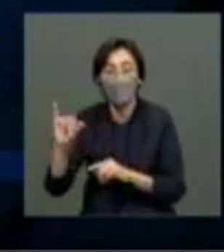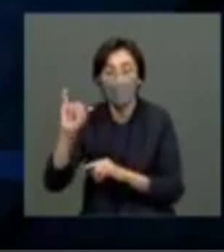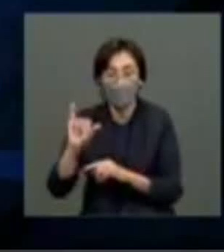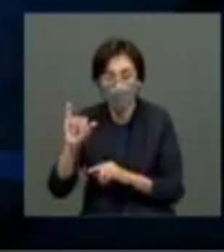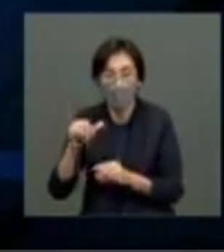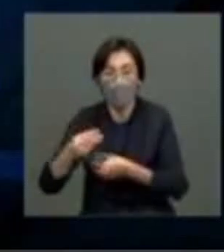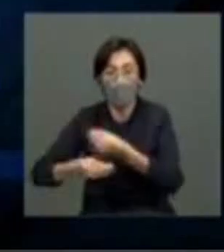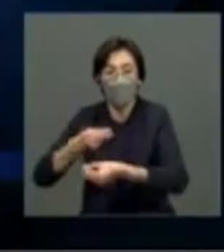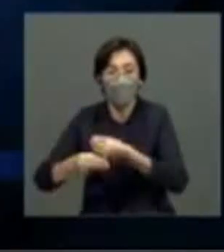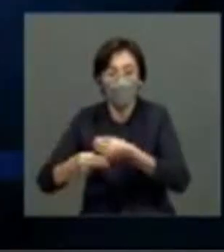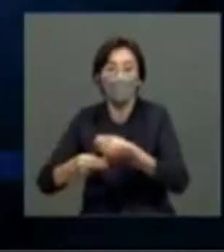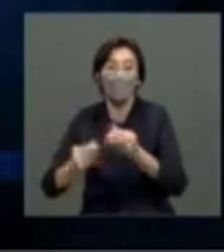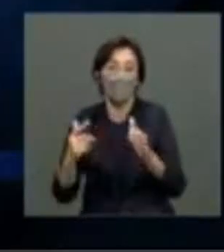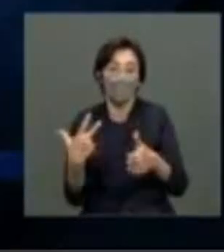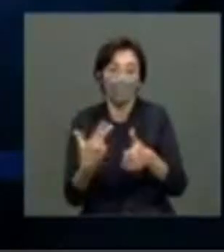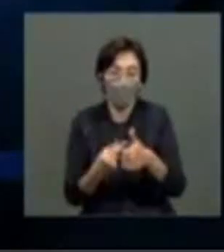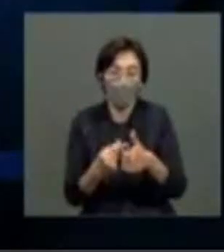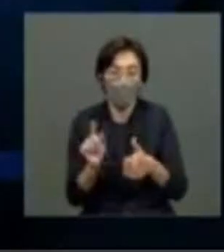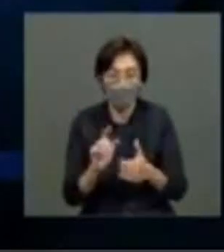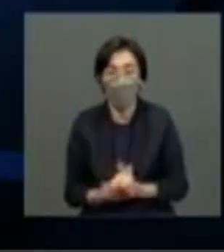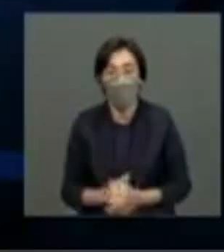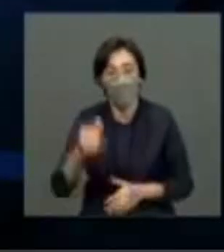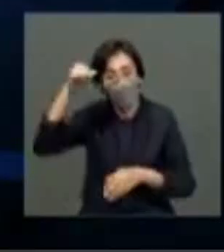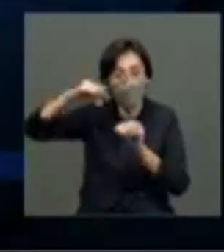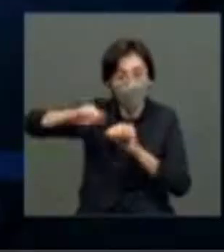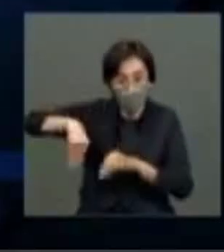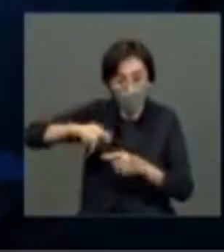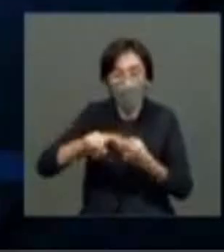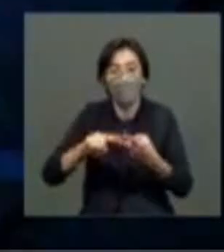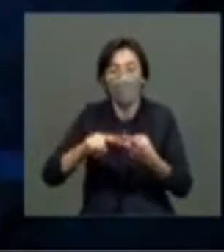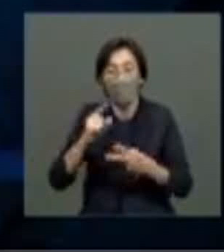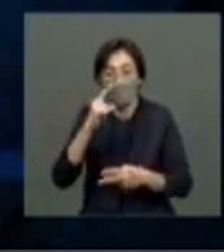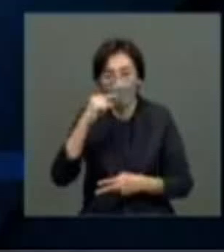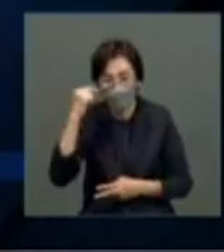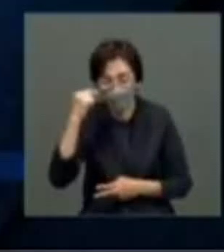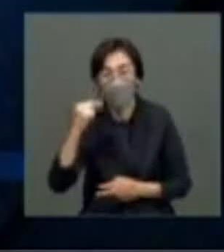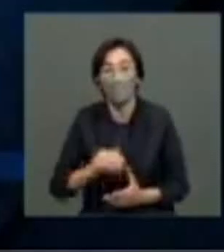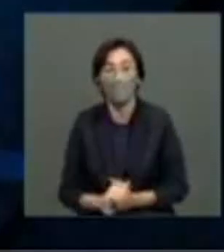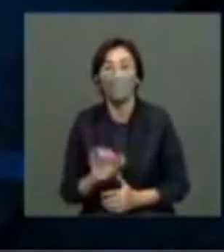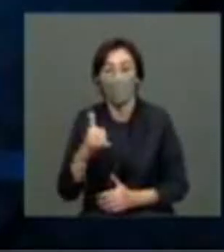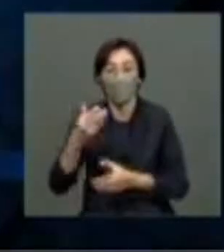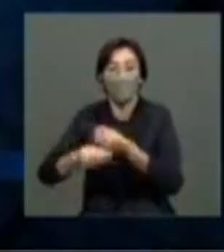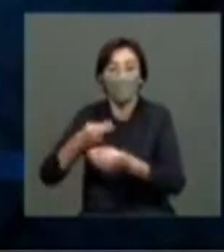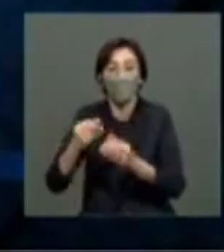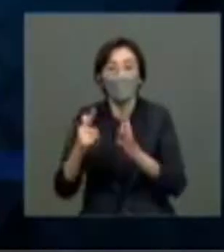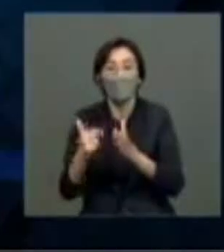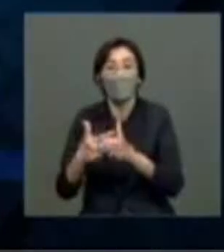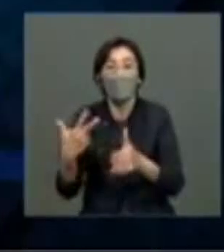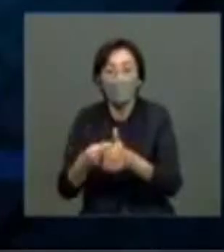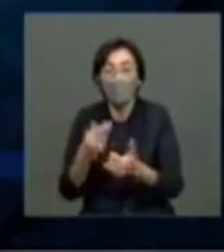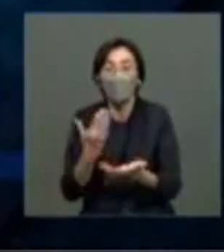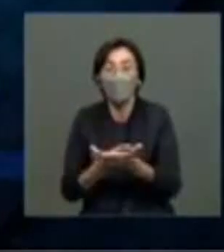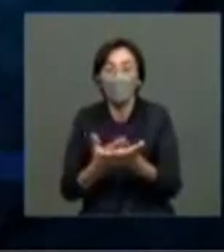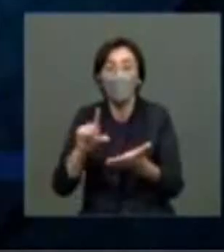ไม่แน่ใจว่าใช่ส่วนในปันนะคะผสมของเอกชนใช่ไหมคะไม่ใช่ชนนั่นแหละทุกอย่างดูต้องแต่ง